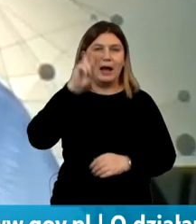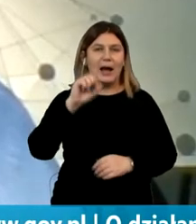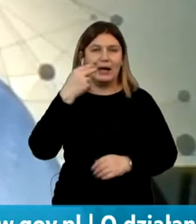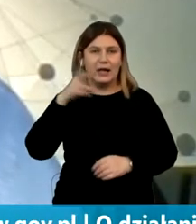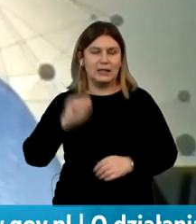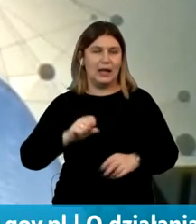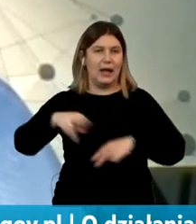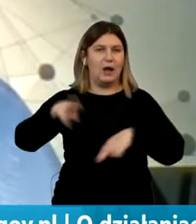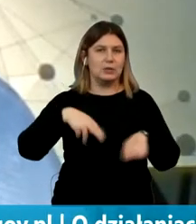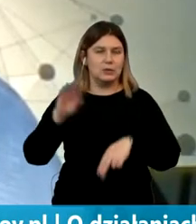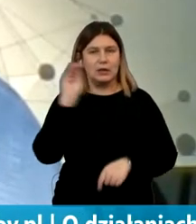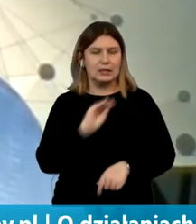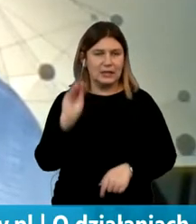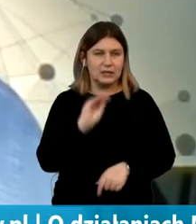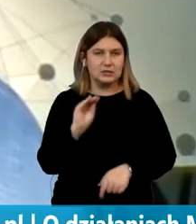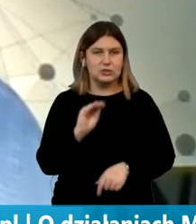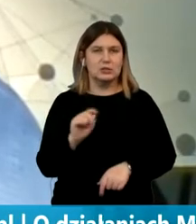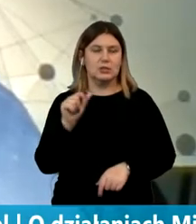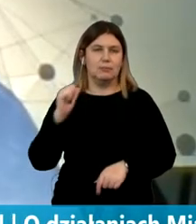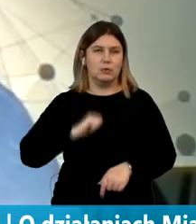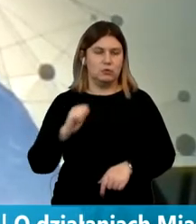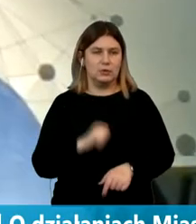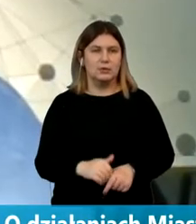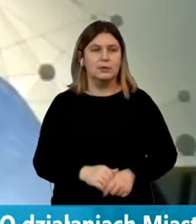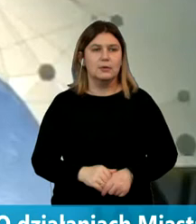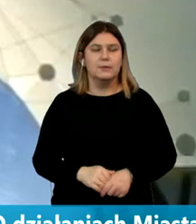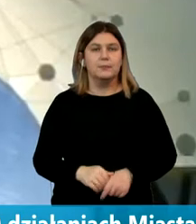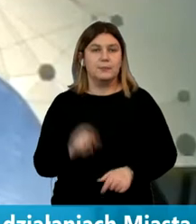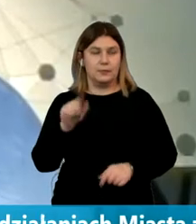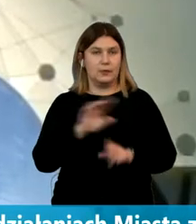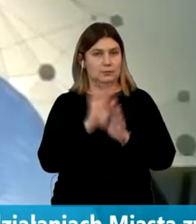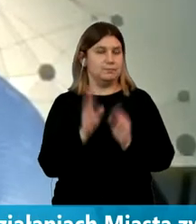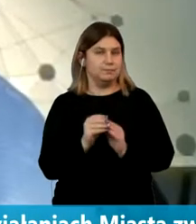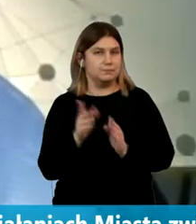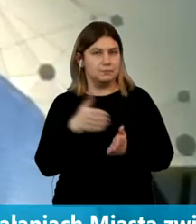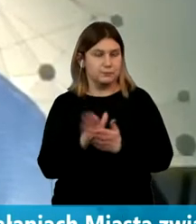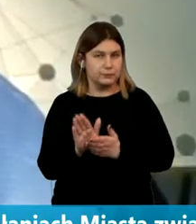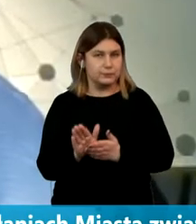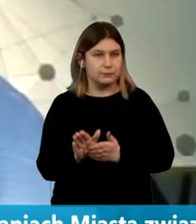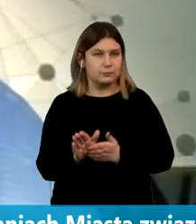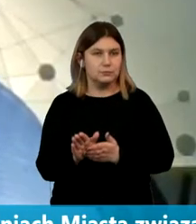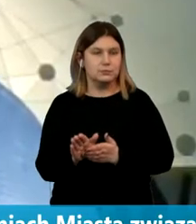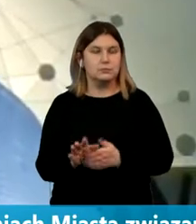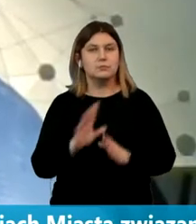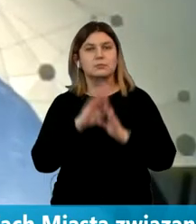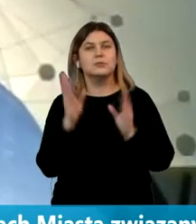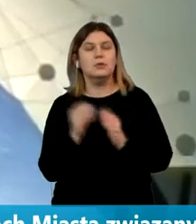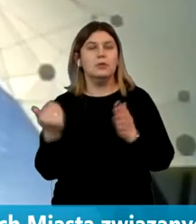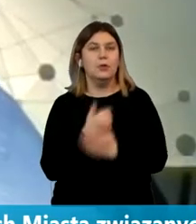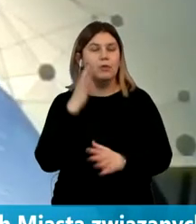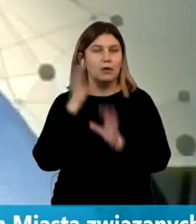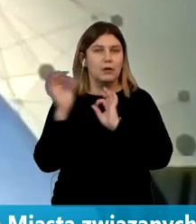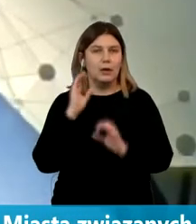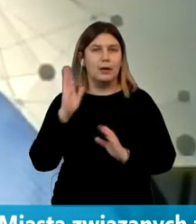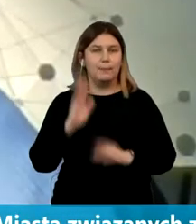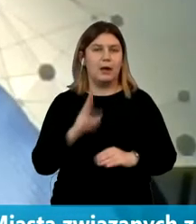jeszcze na nią trochę poczeka. Tyle tytułem wstępu. Wszelkie najnowsze informacje znajdziecie na